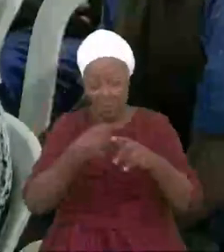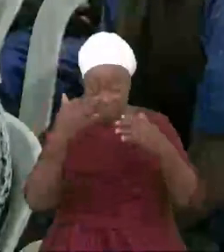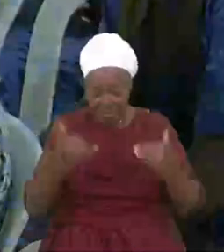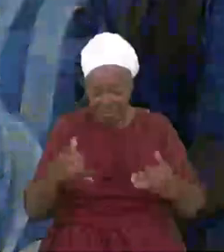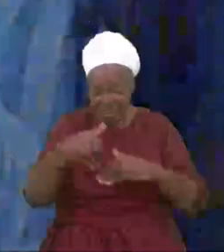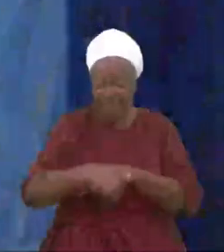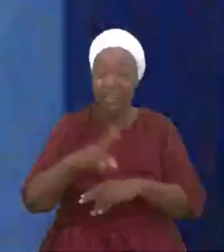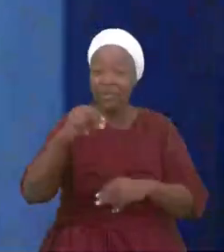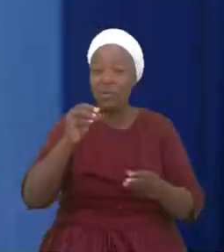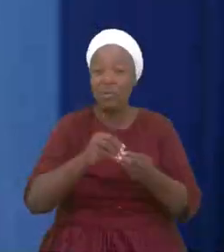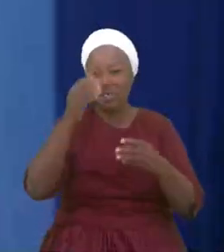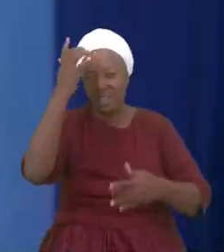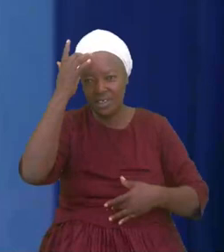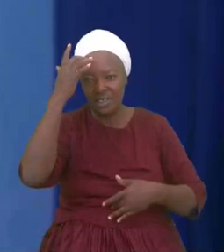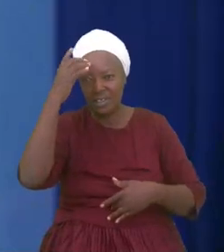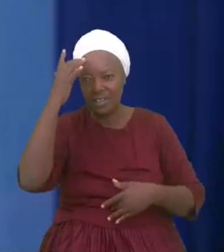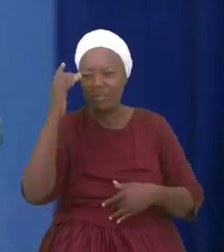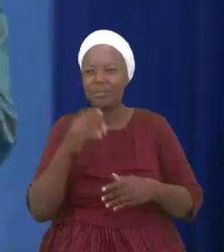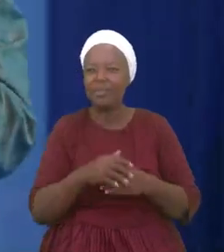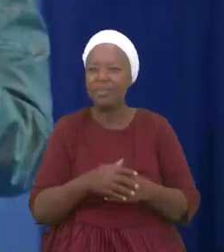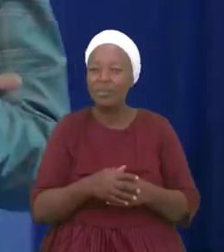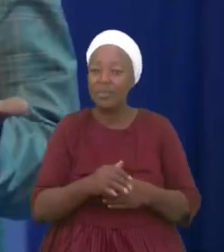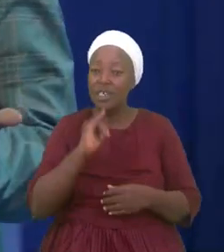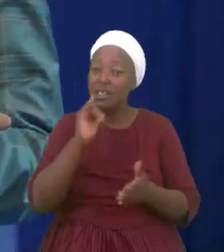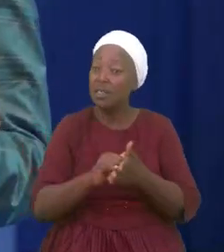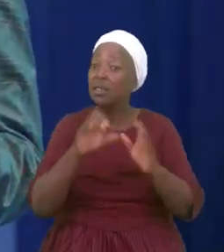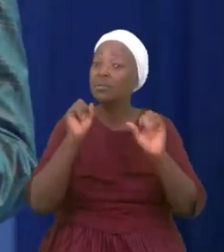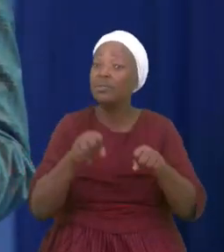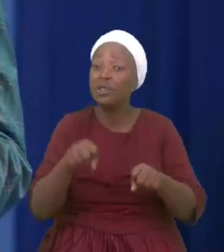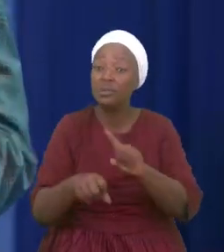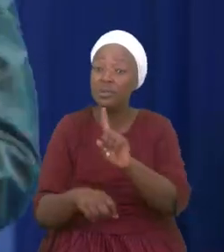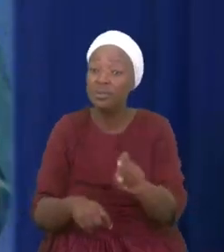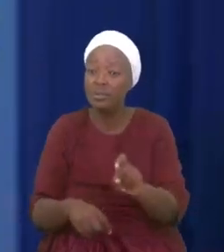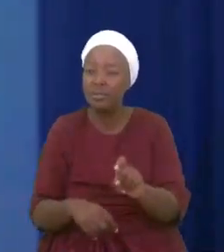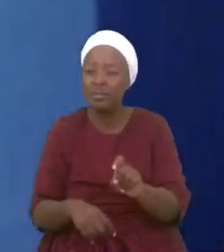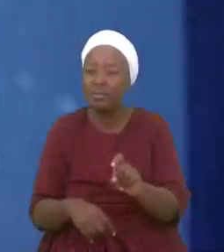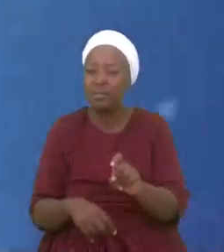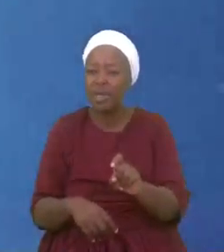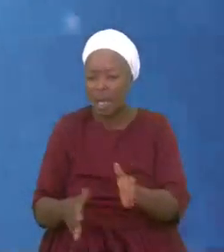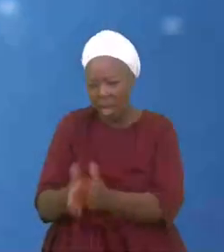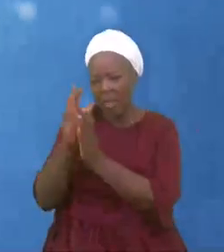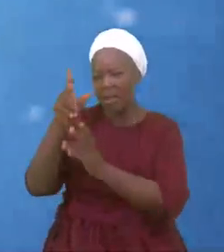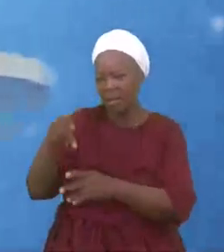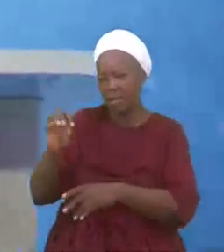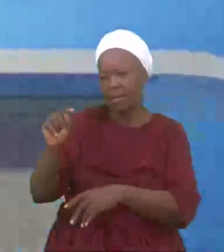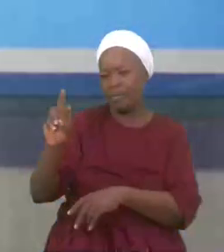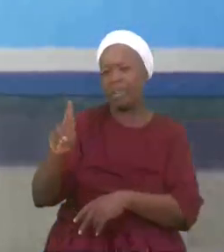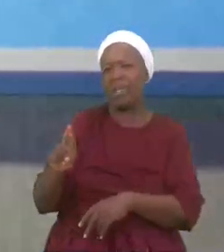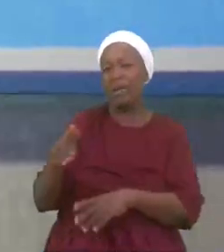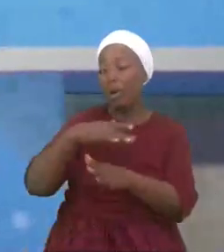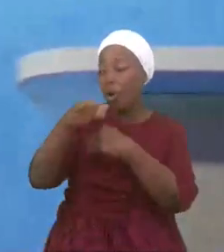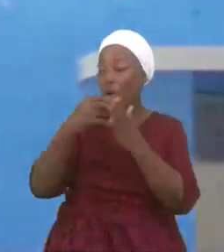une pointe de maladie dans votre corps à partir de ce soir il n'y a plus de maladie dans votre corps est-ce